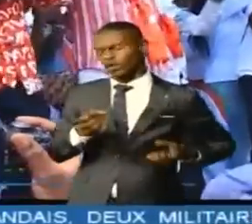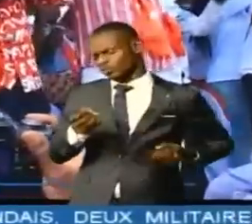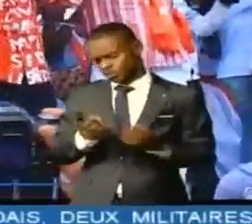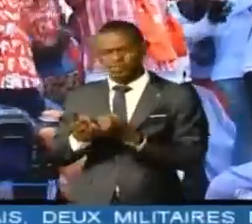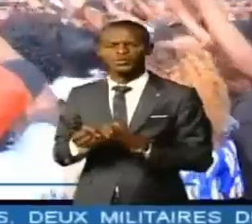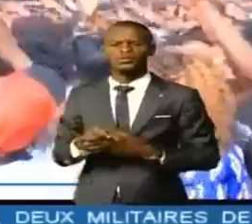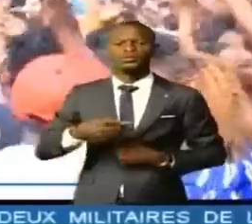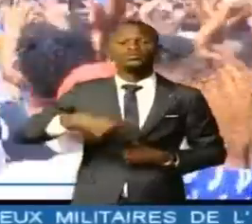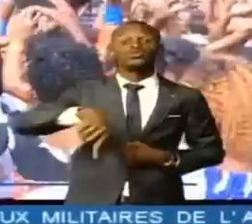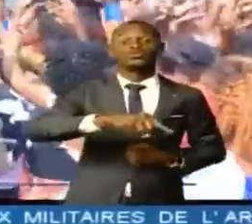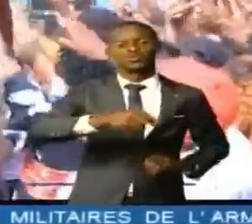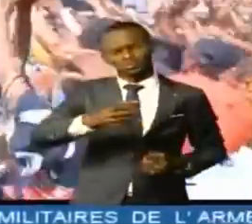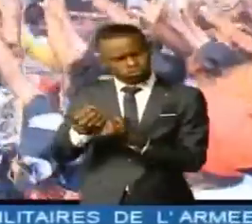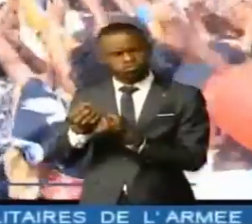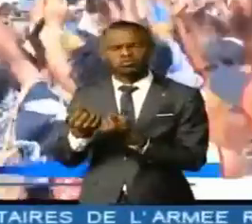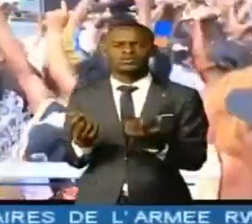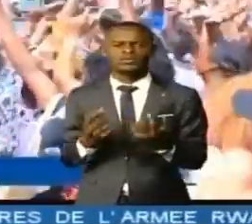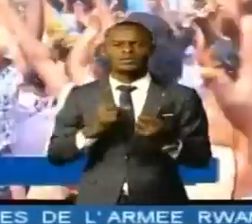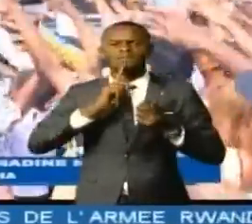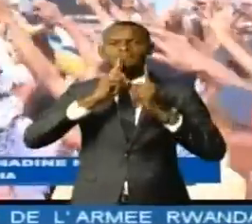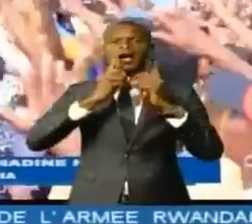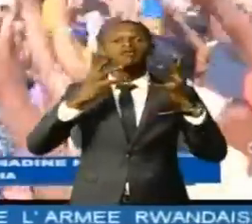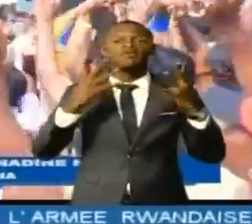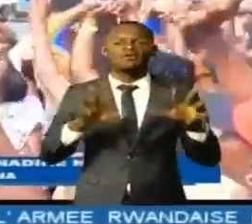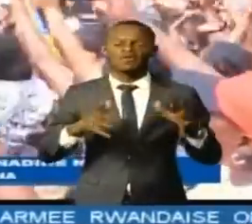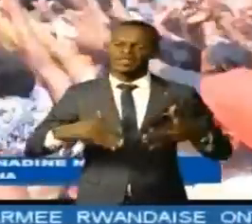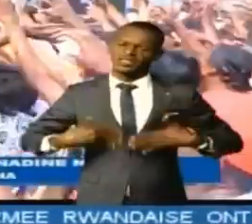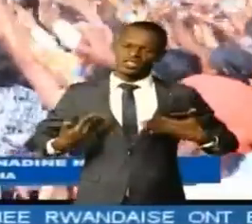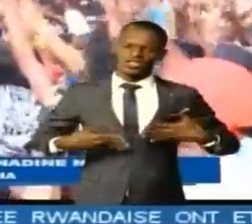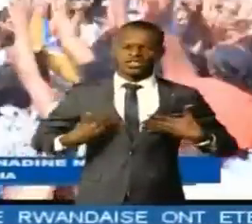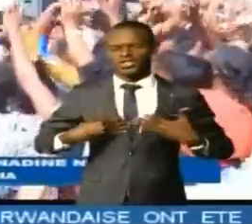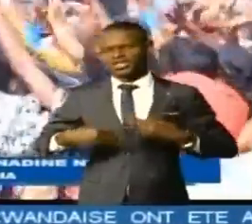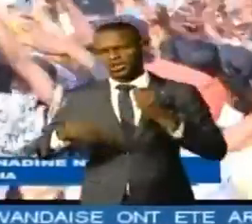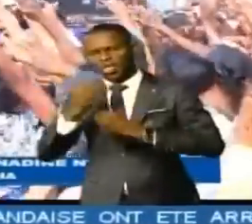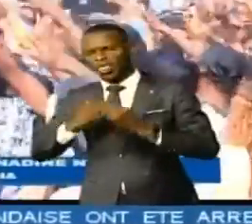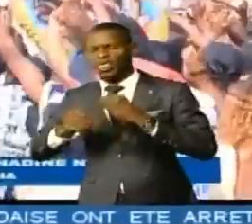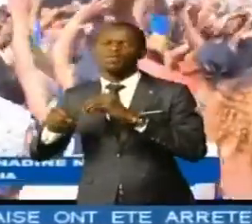ambiance festive que se clôturait cette rencontre politique.